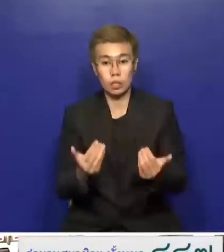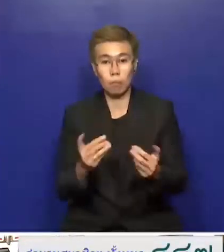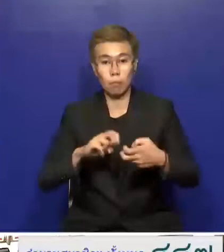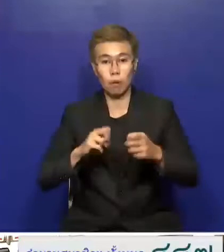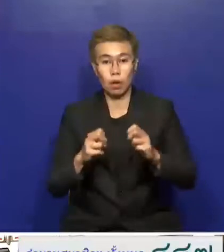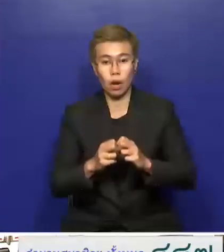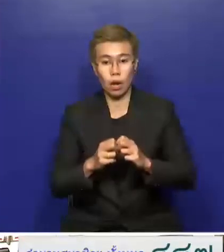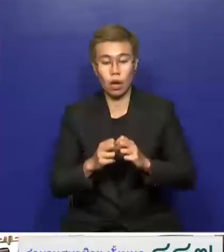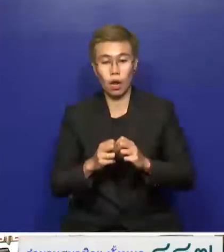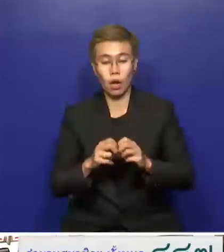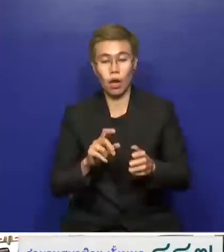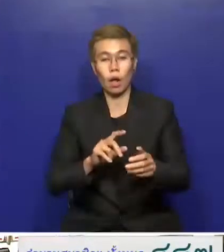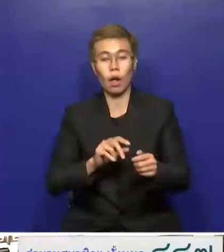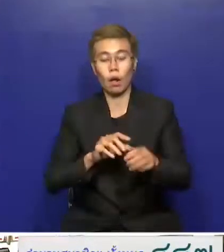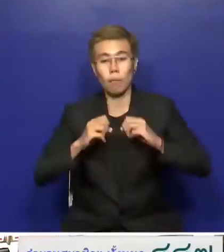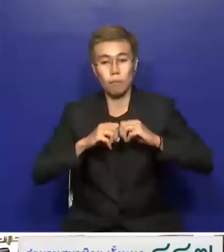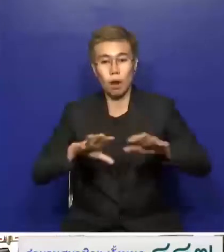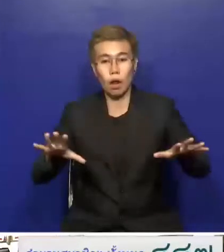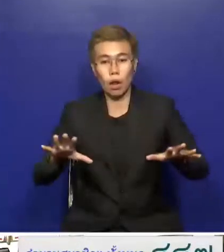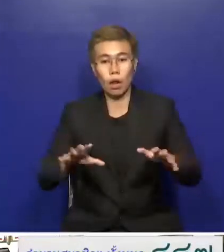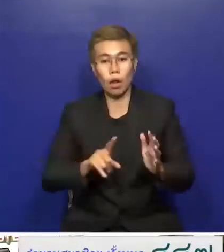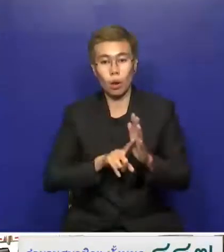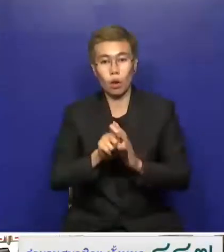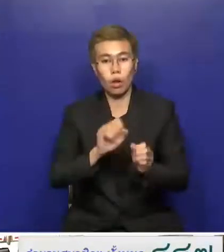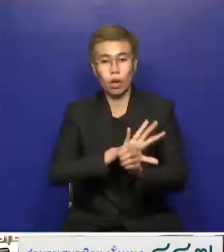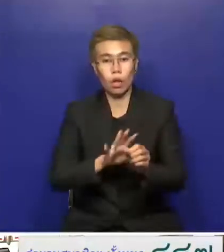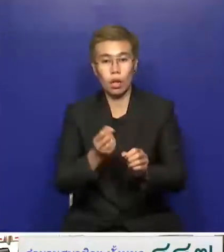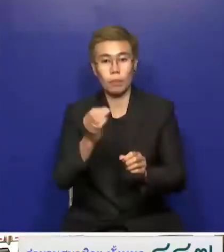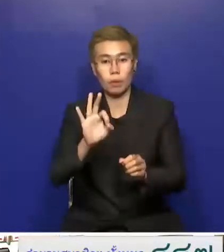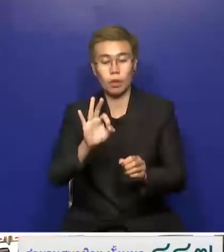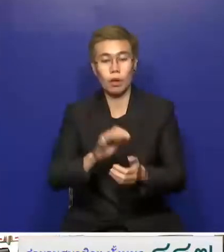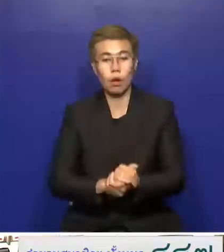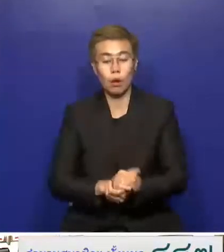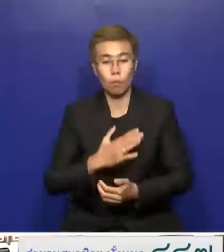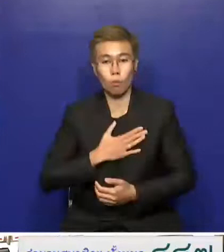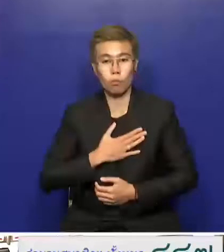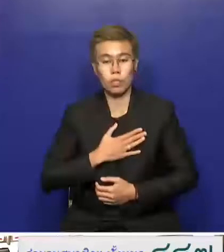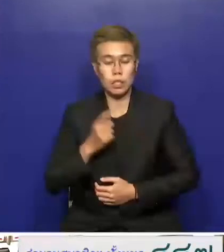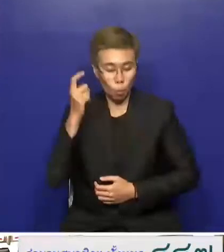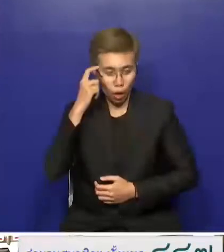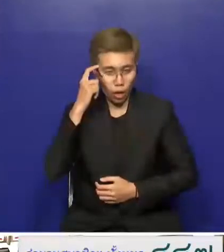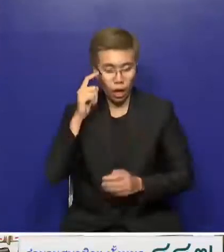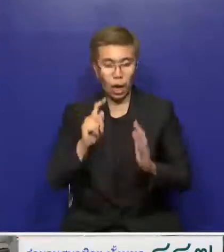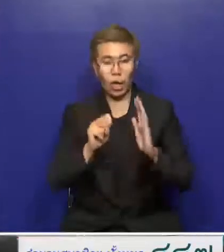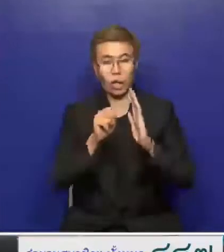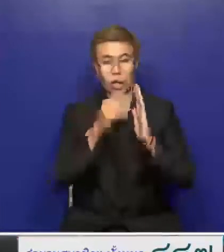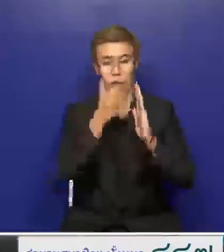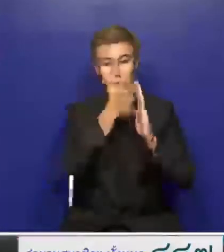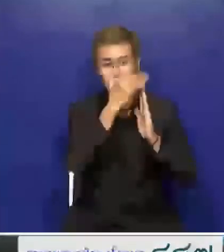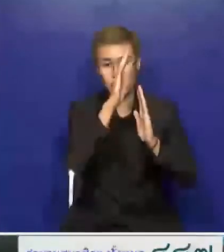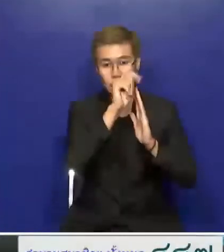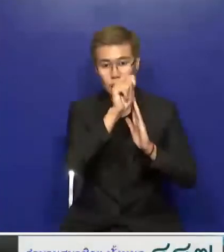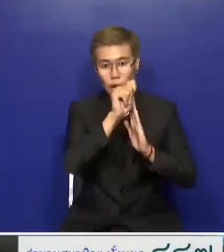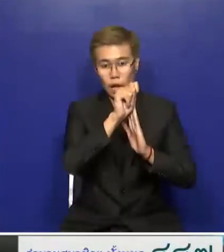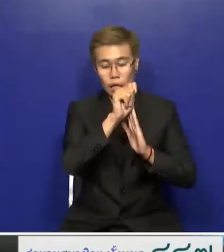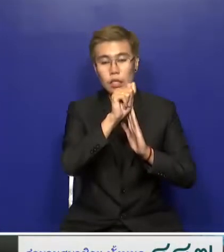โควิด-19ในรอบที่2นี้ผมเชื่อว่าจังหวัดตากเป็นจังหวัดหนึ่งที่อยู่ในกลุ่มเสี่ยงและ